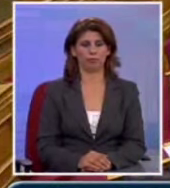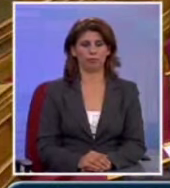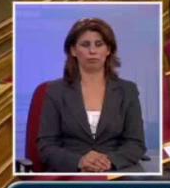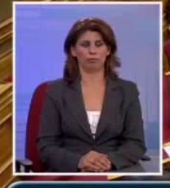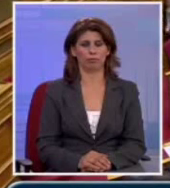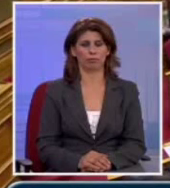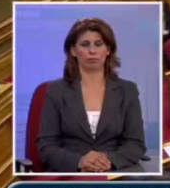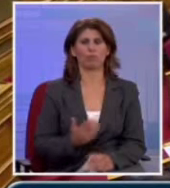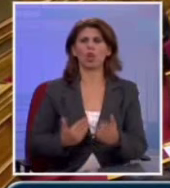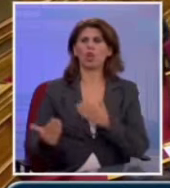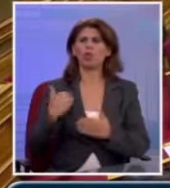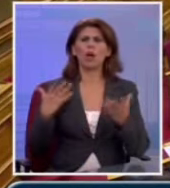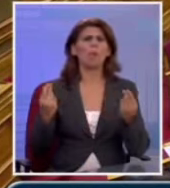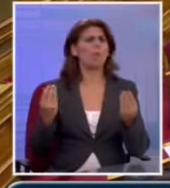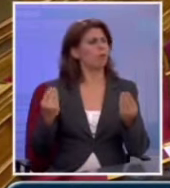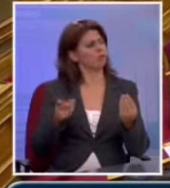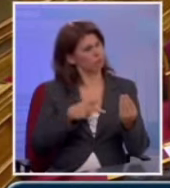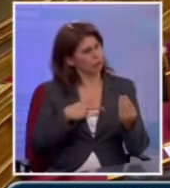Ρωτάνε πολύ εύλογα,